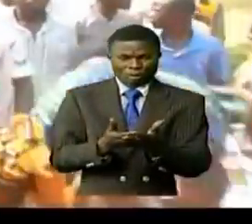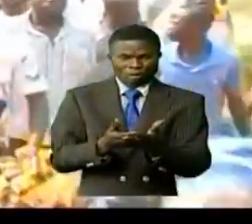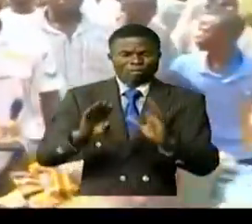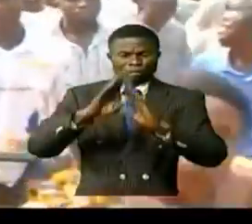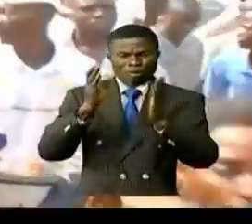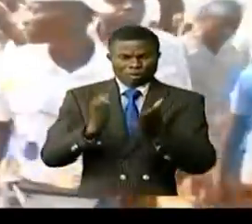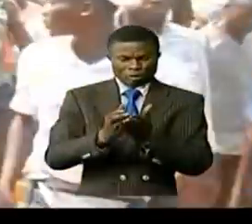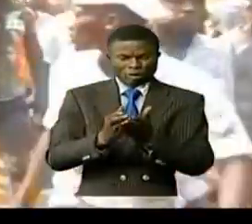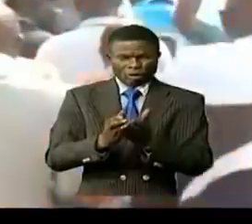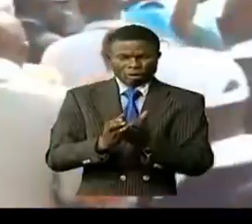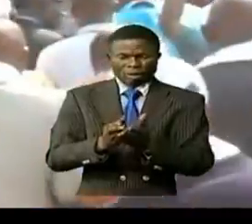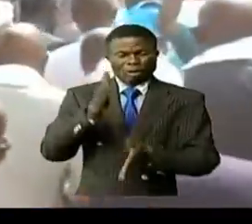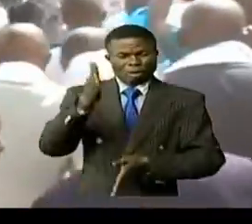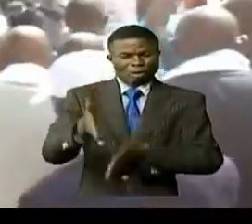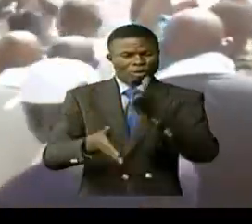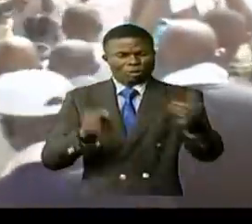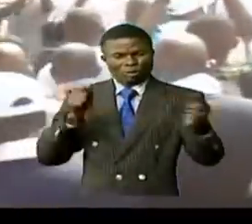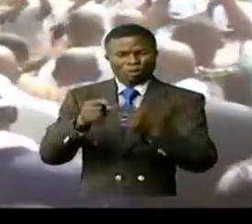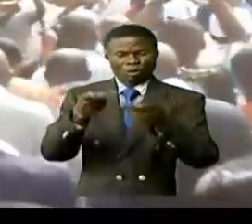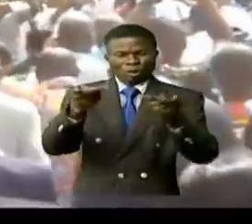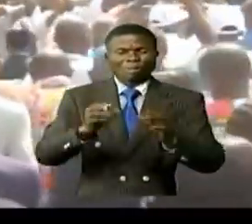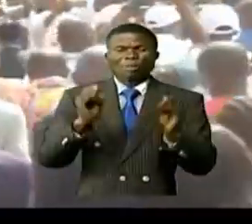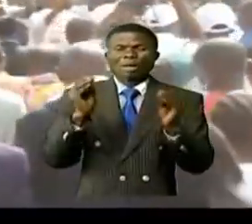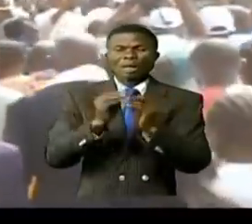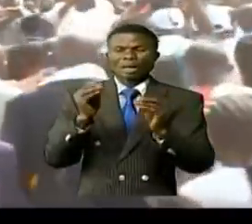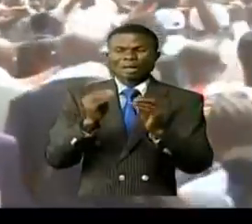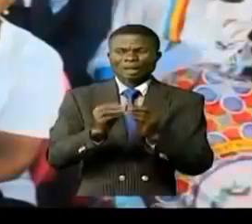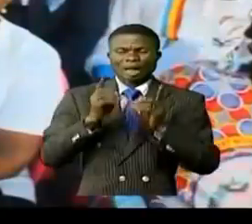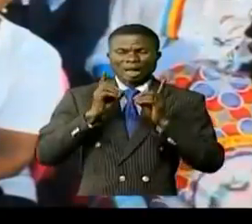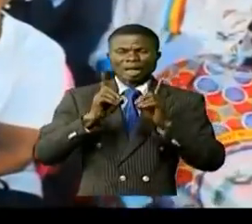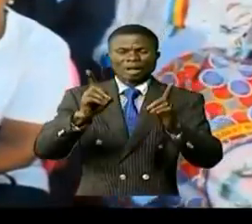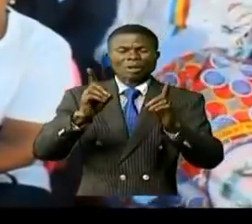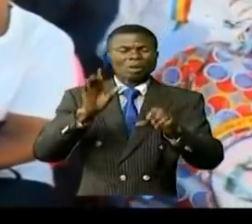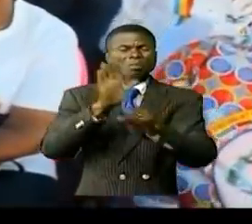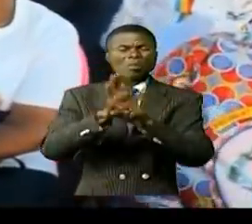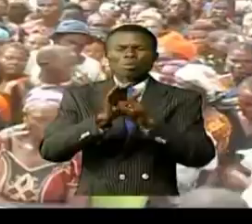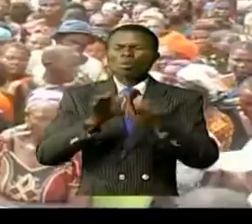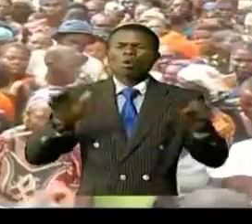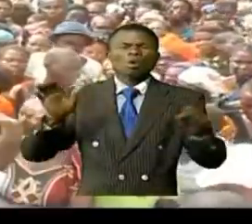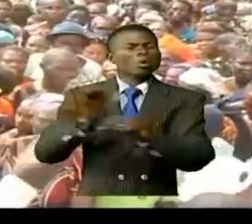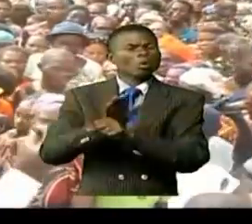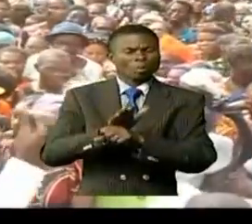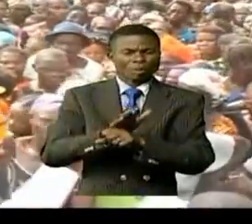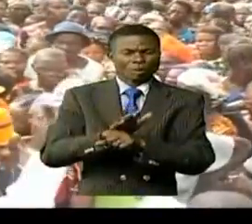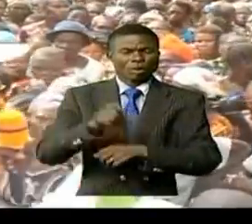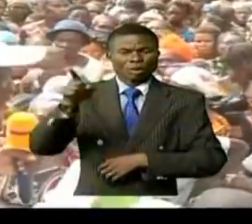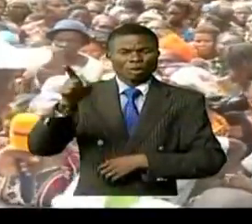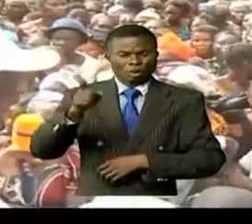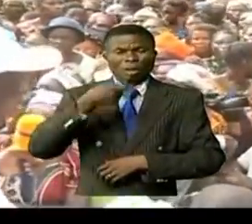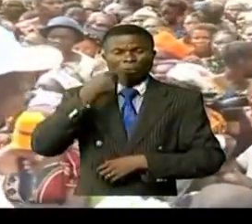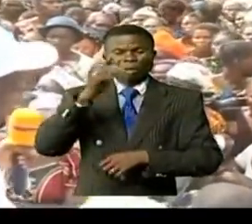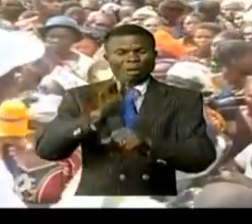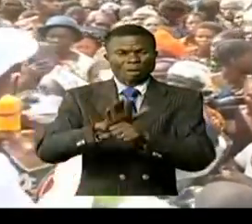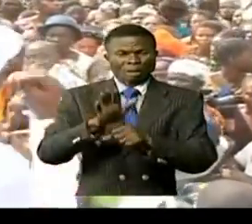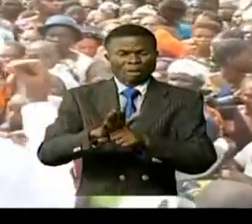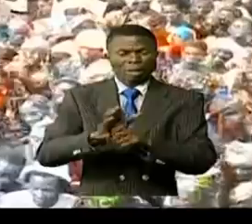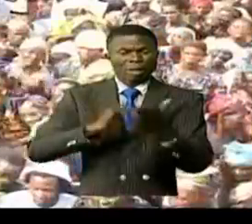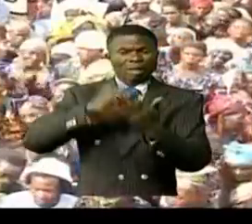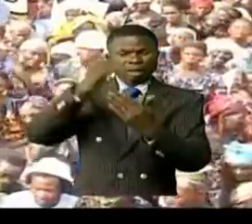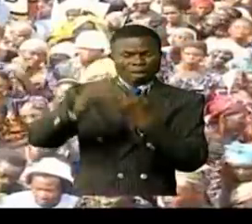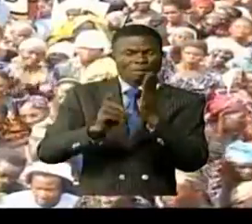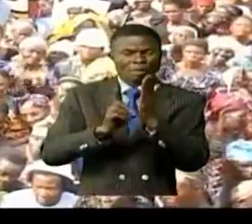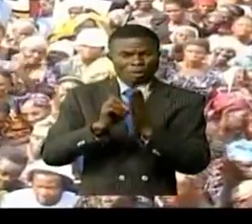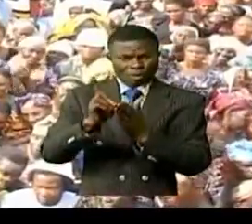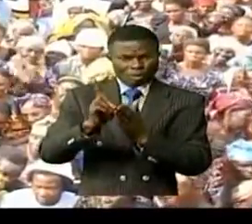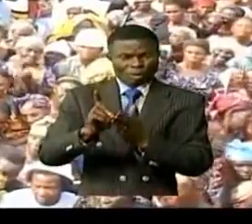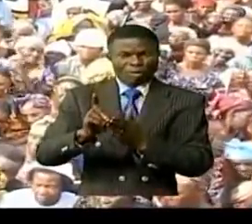battu les pavés jusqu'au lieu du rassemblement populaire. Devant l'assistance, Augustin Kabuya s'est apesanti sur le projet de développement